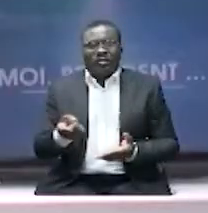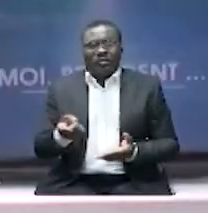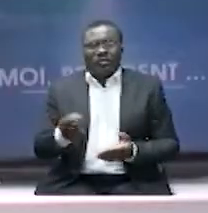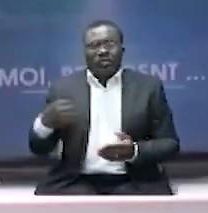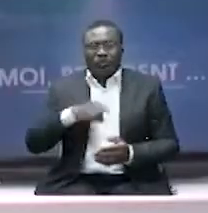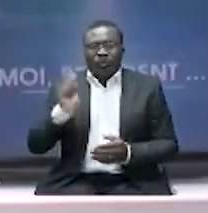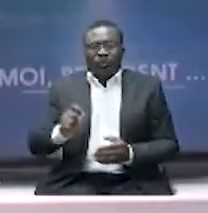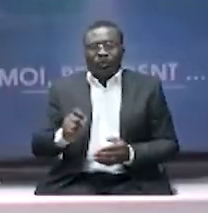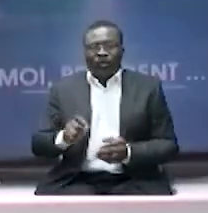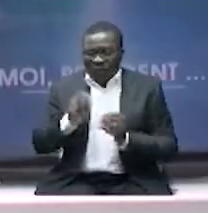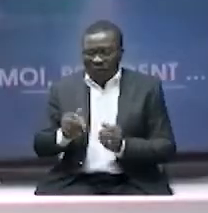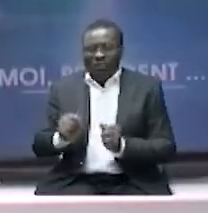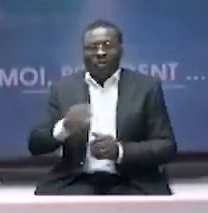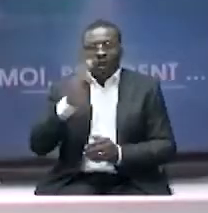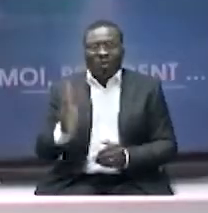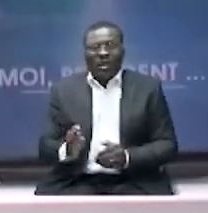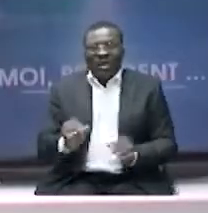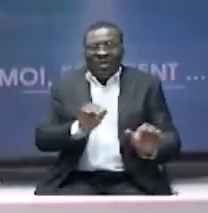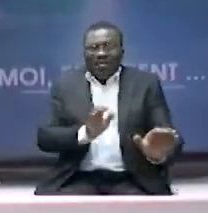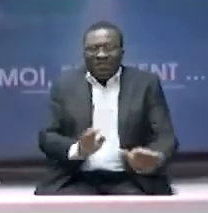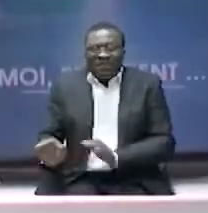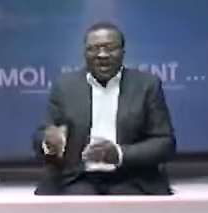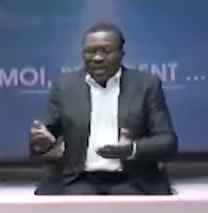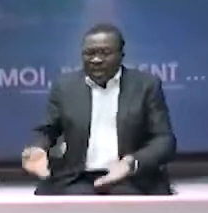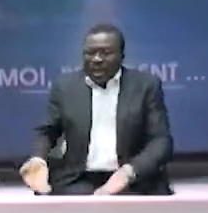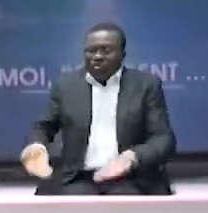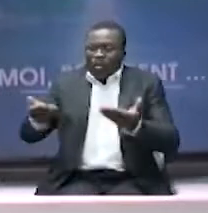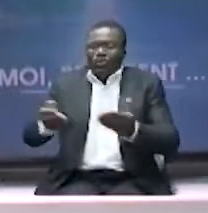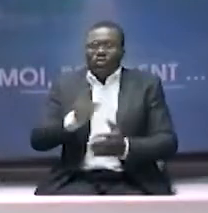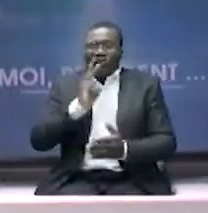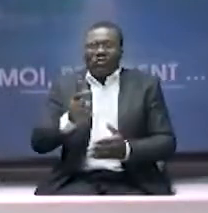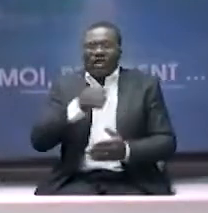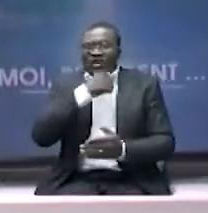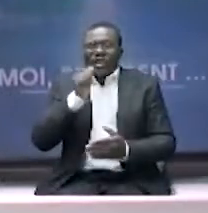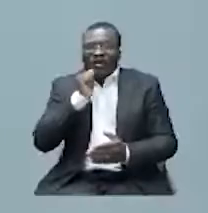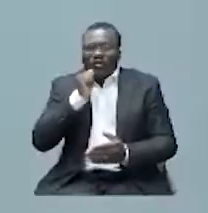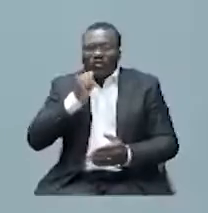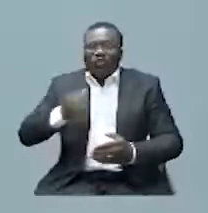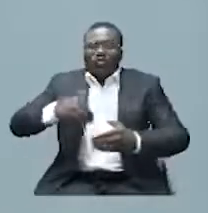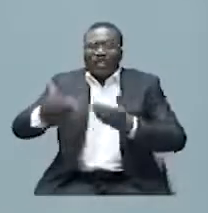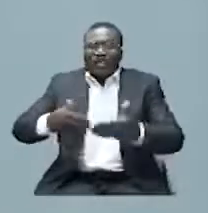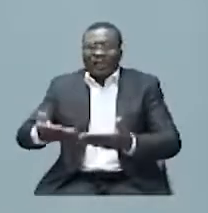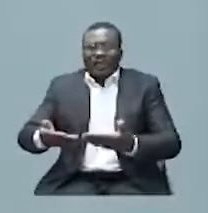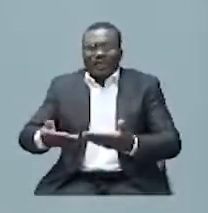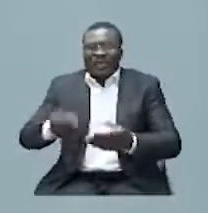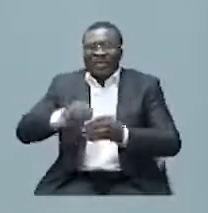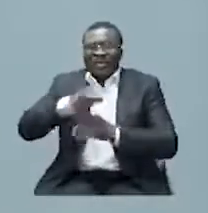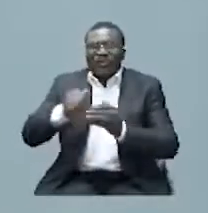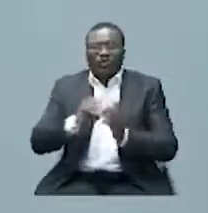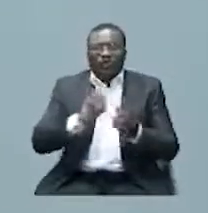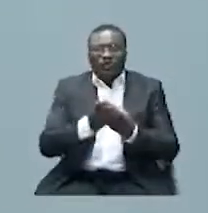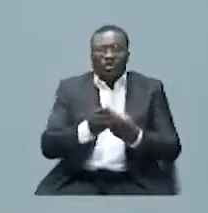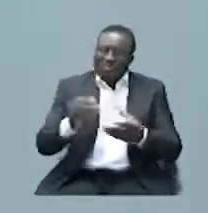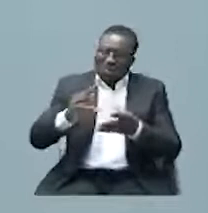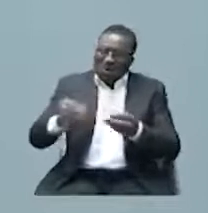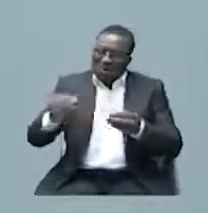Nous devons impérativement au Bénin faire la promotion réelle de l'agriculture intensive dans tous les domaines, que ce soit le